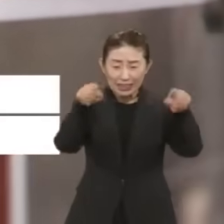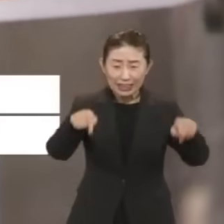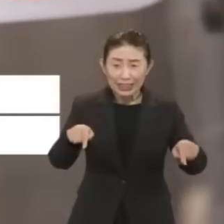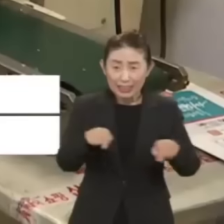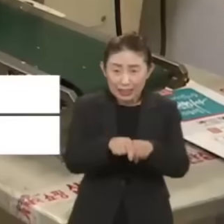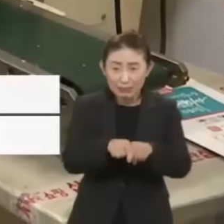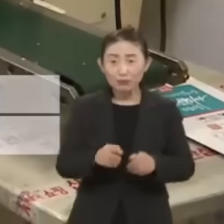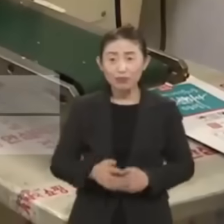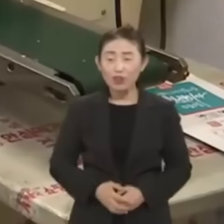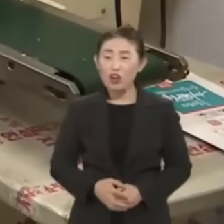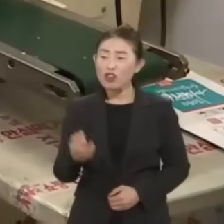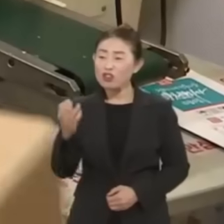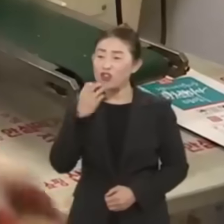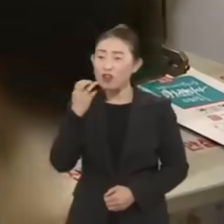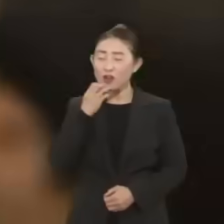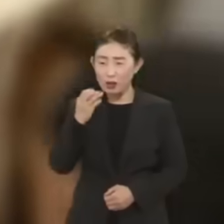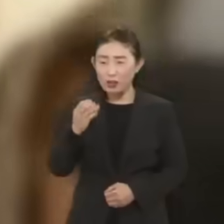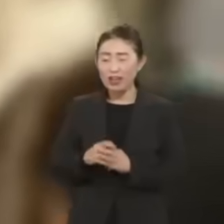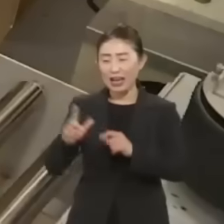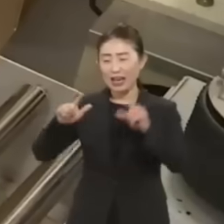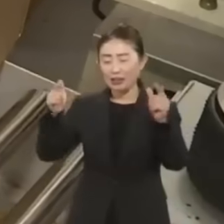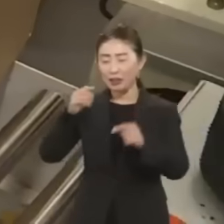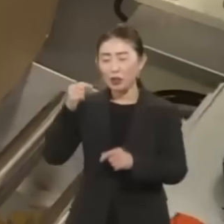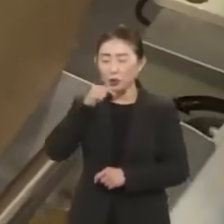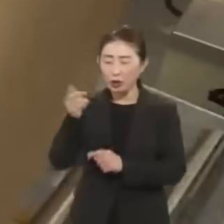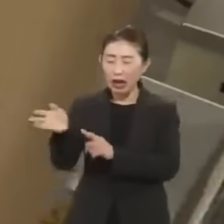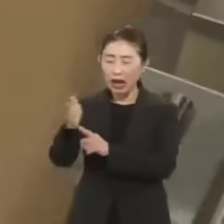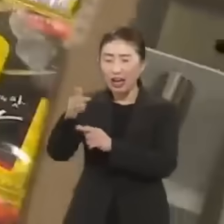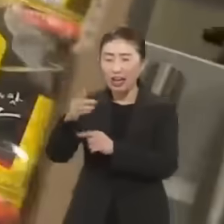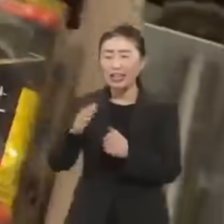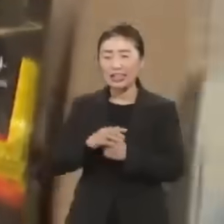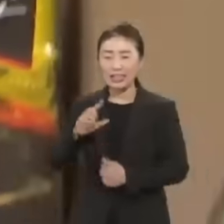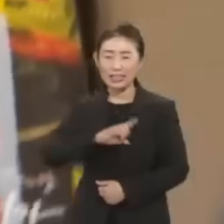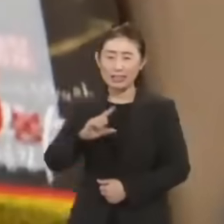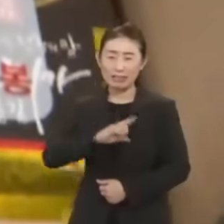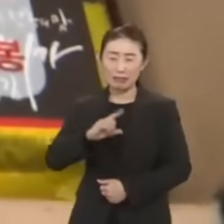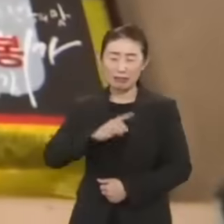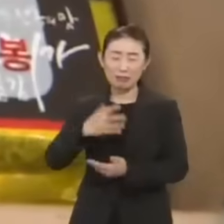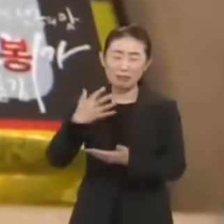서울에서 만든 안동 간고등어 꼴이 될 위기에 놓였습니다. TJB 이수복입니다.